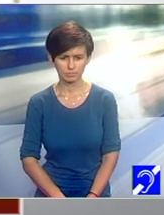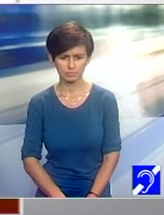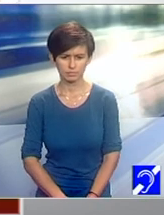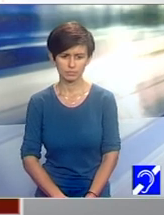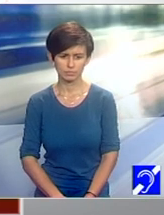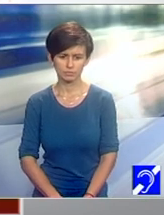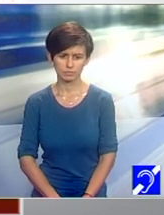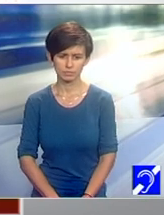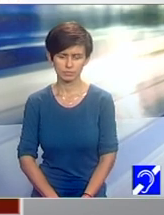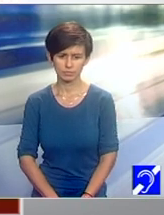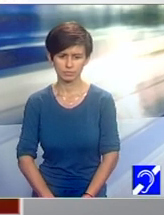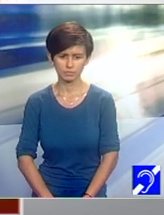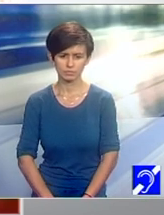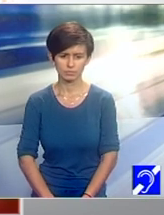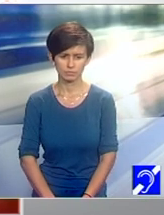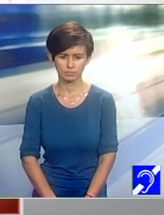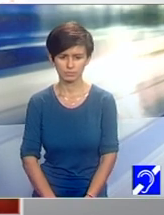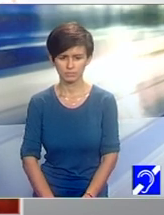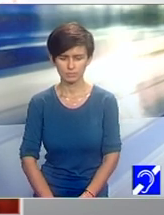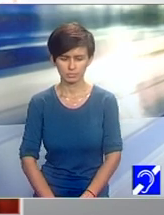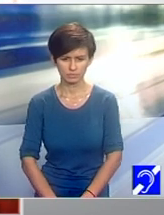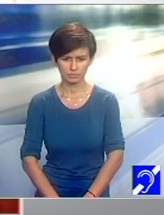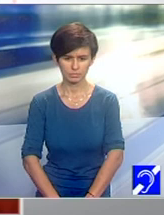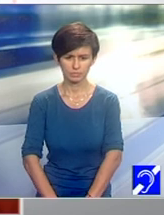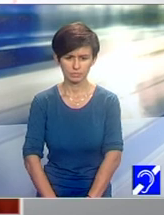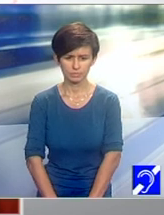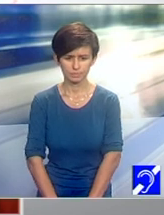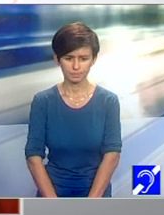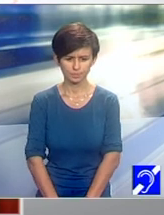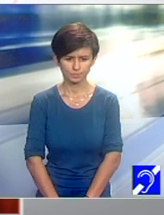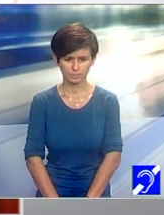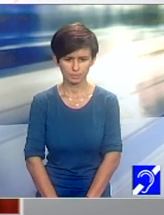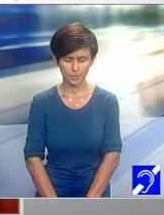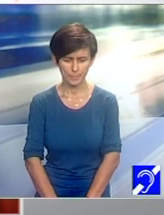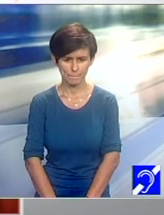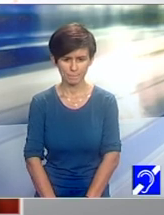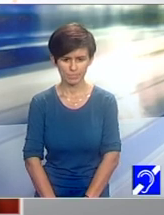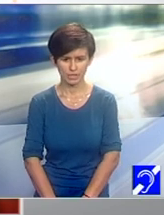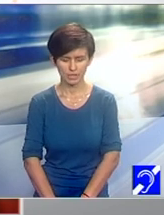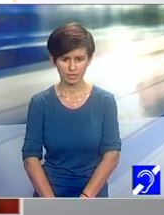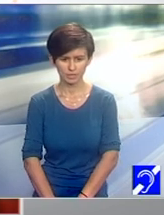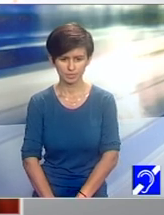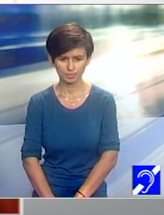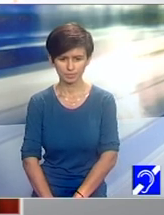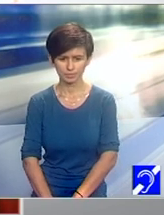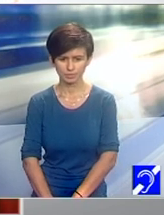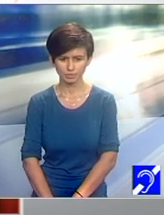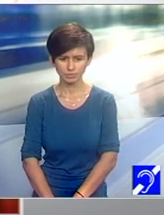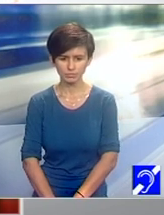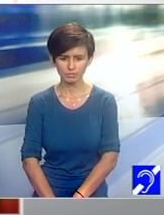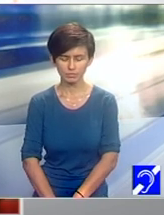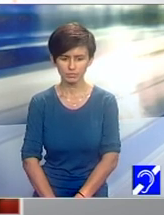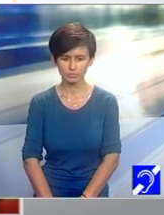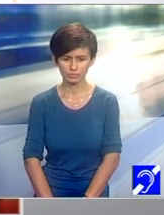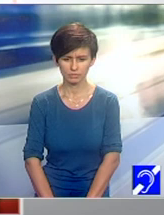event to be here with my family and to honor my father, which we know that